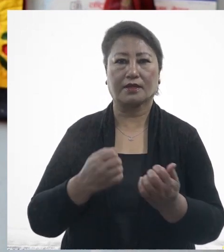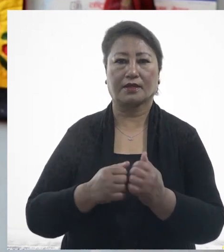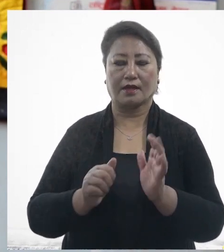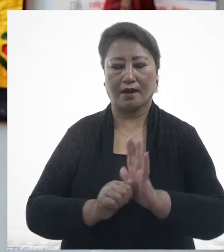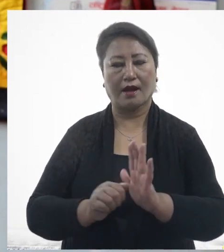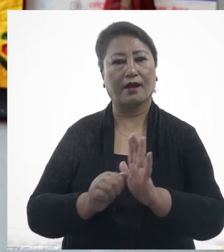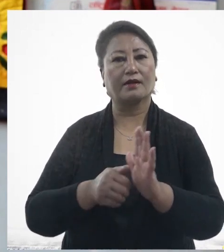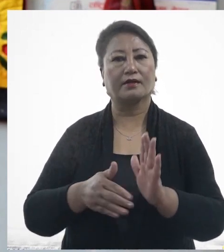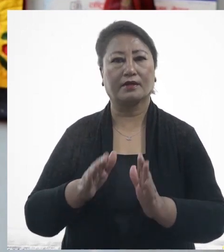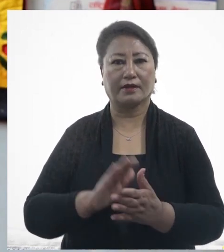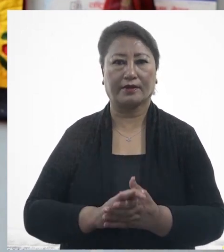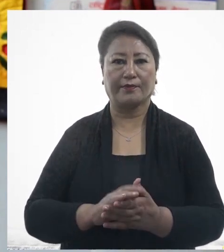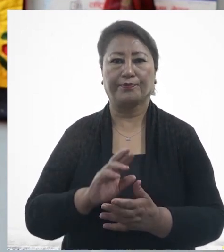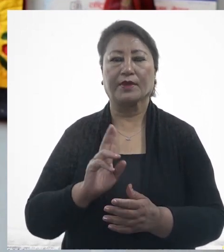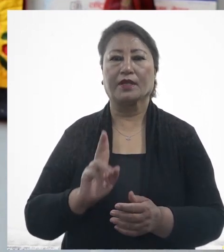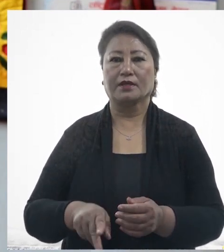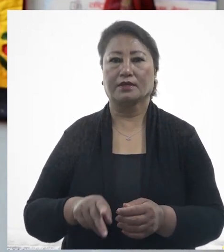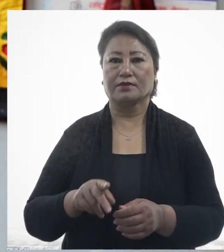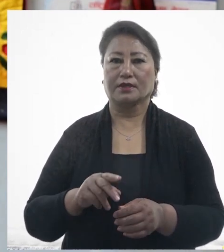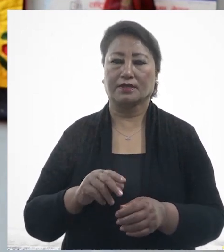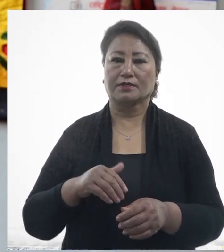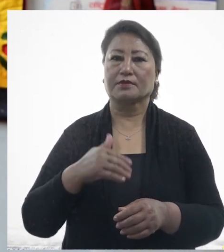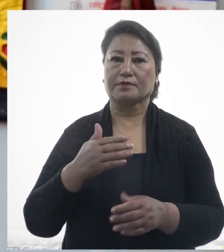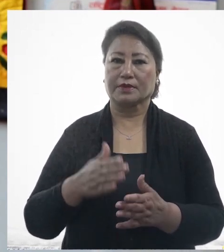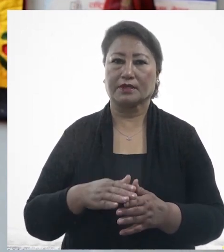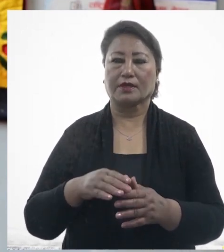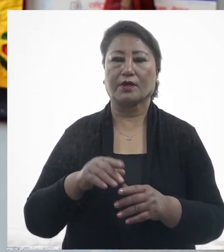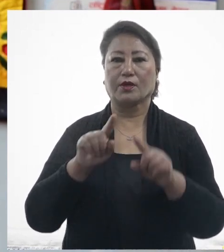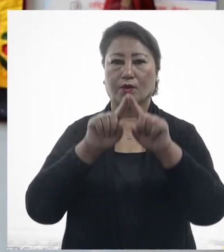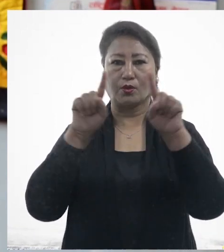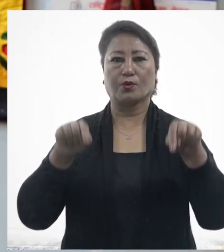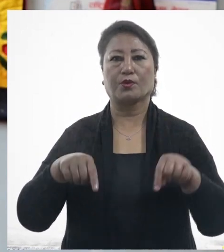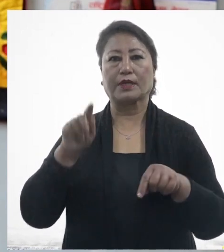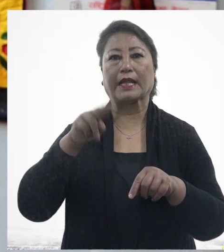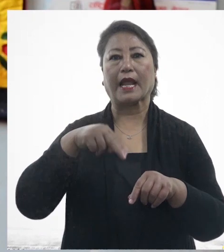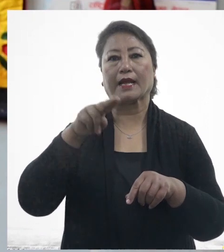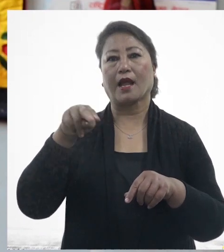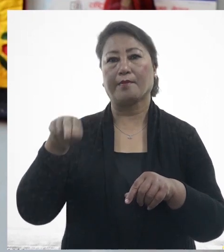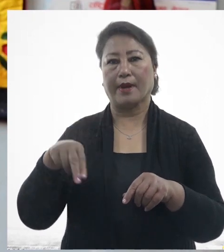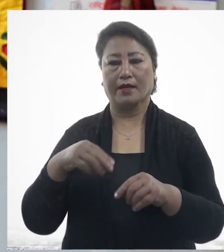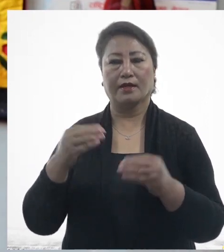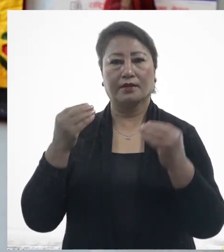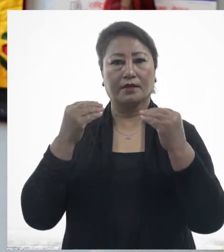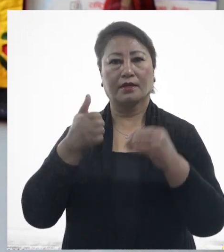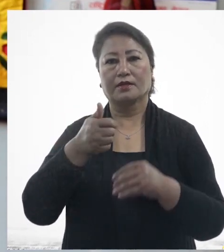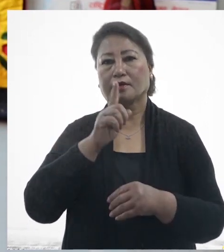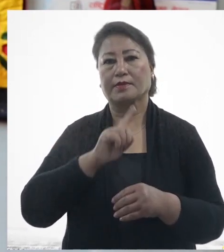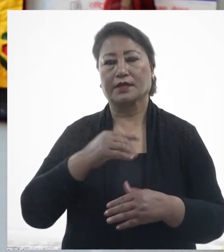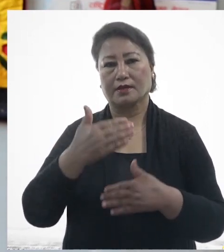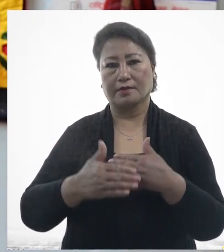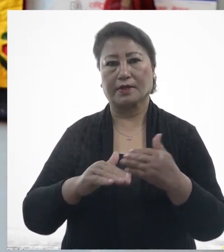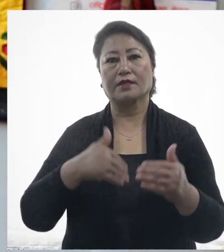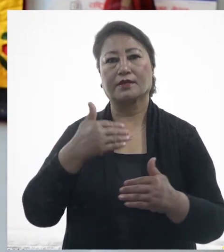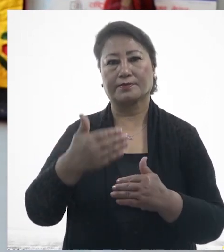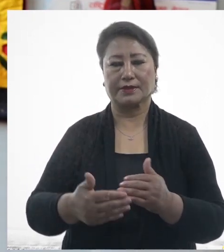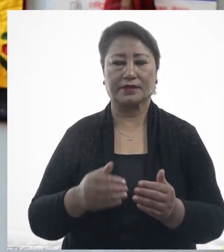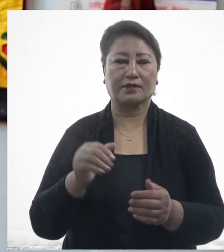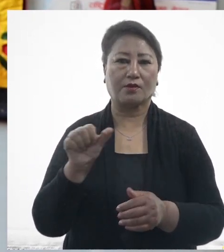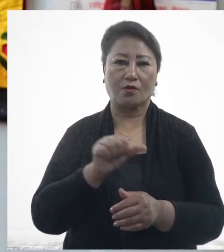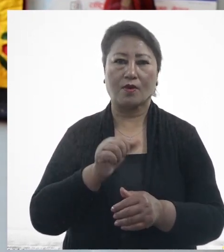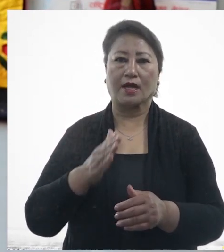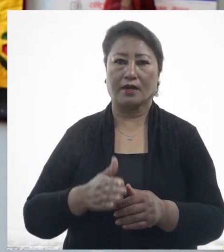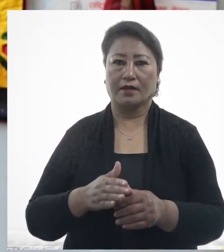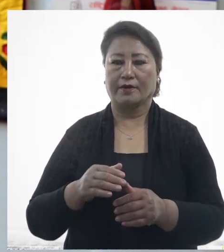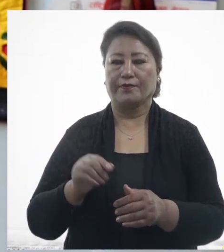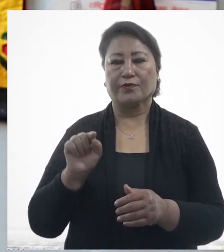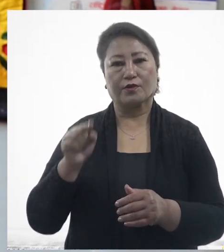गएँ त्यस क्रममा मैले चाहिँ यो थङ्का पेन्टिङ सिकेँ लगभग 6 वर्ष जति त्यसपछि चाहिँ मैले मलाई के लाग्यो